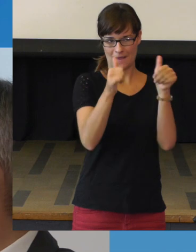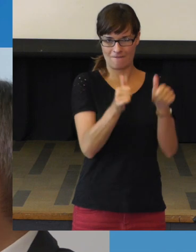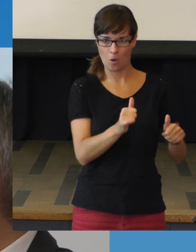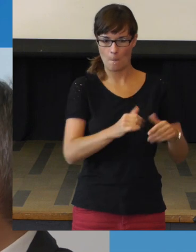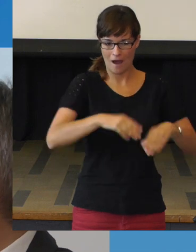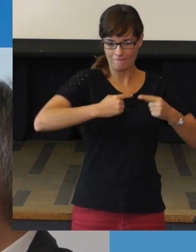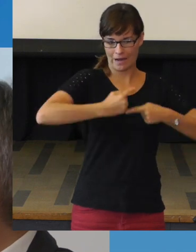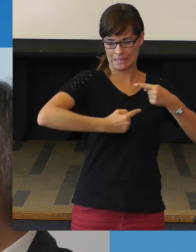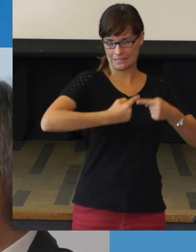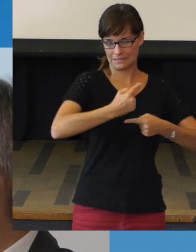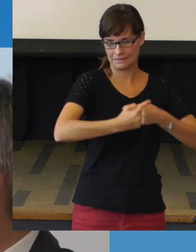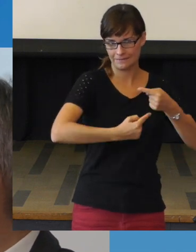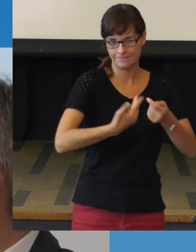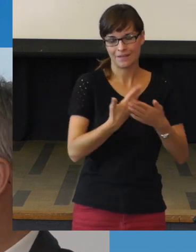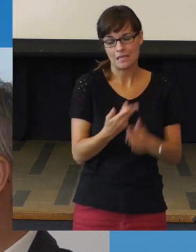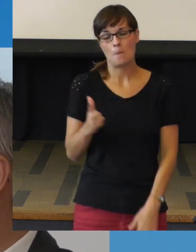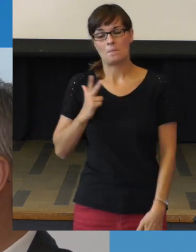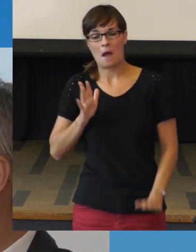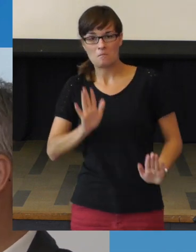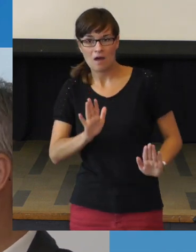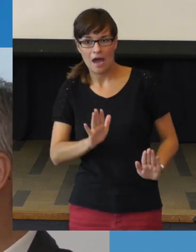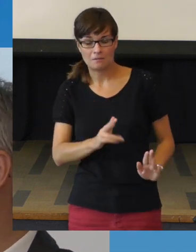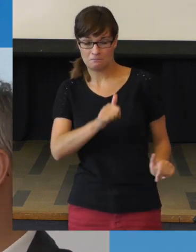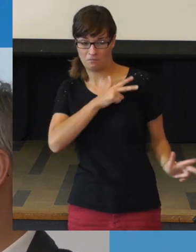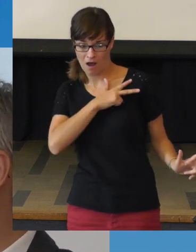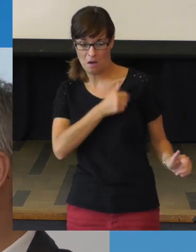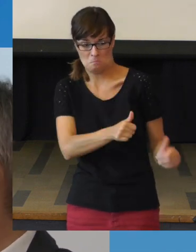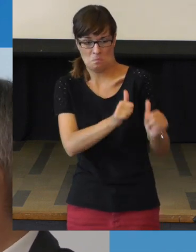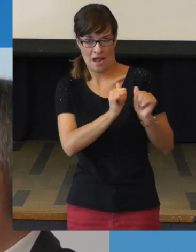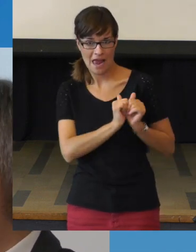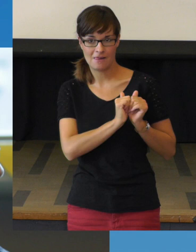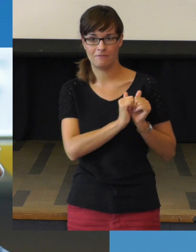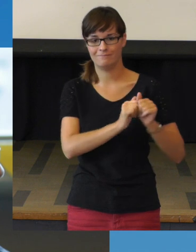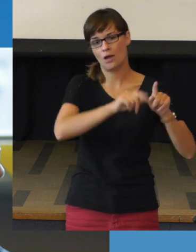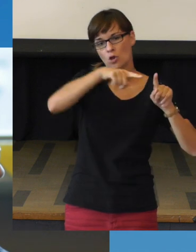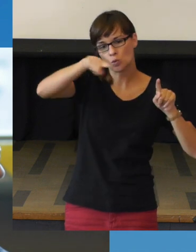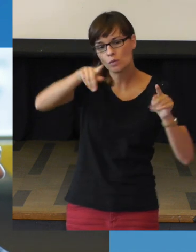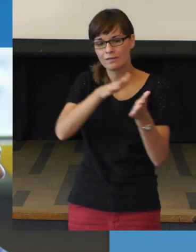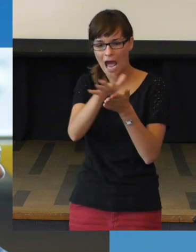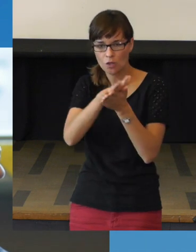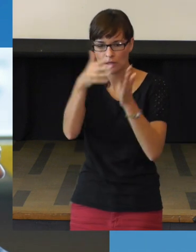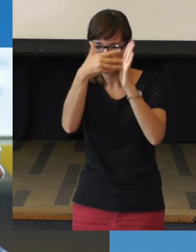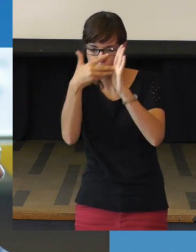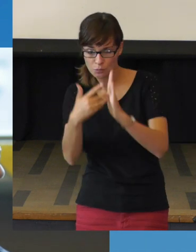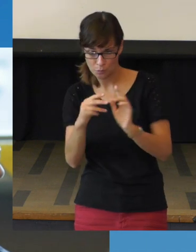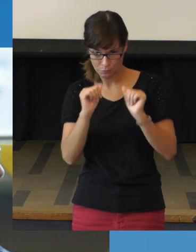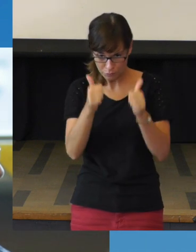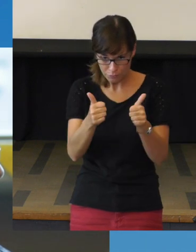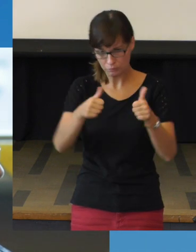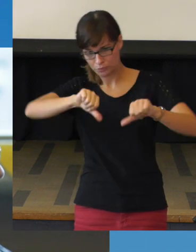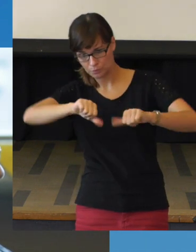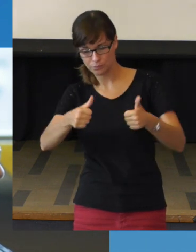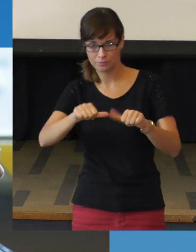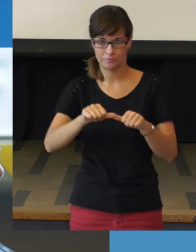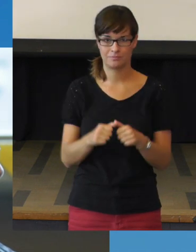muss man jetzt erstmal abwarten, was Studien sagen. Und das ist letztlich heutzutage in der Medizin ganz wichtig, dass wir all unsere neuen